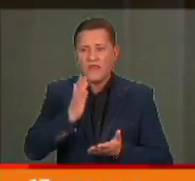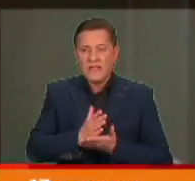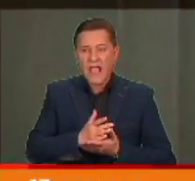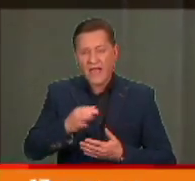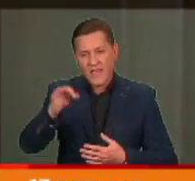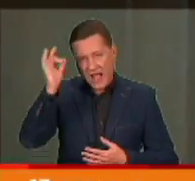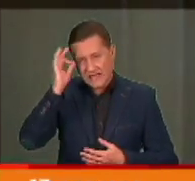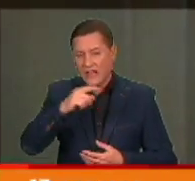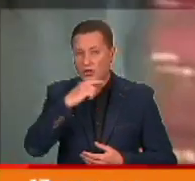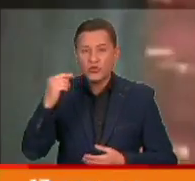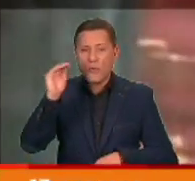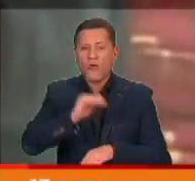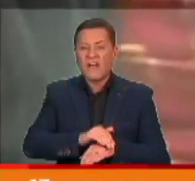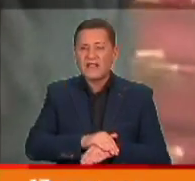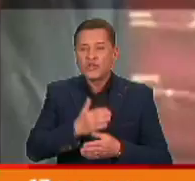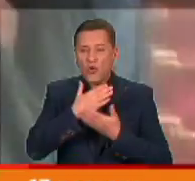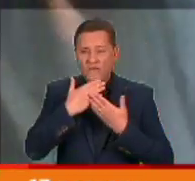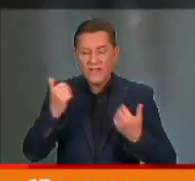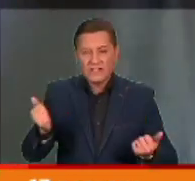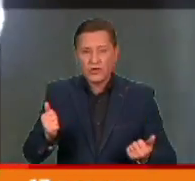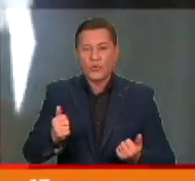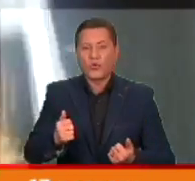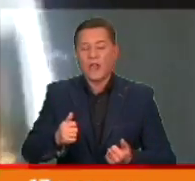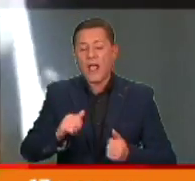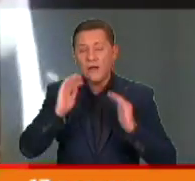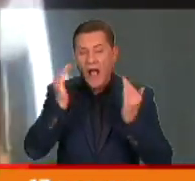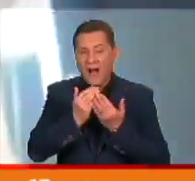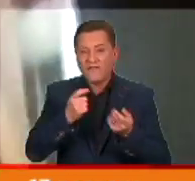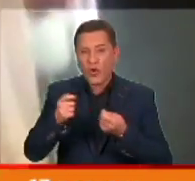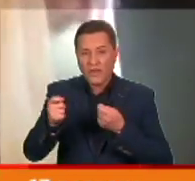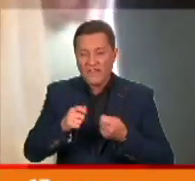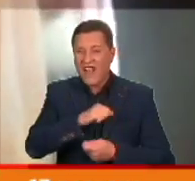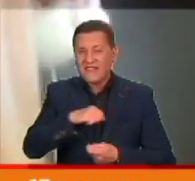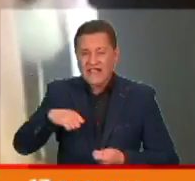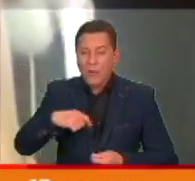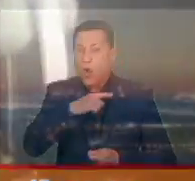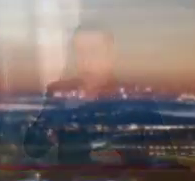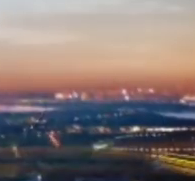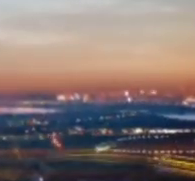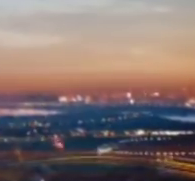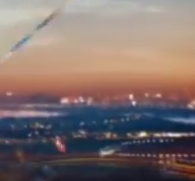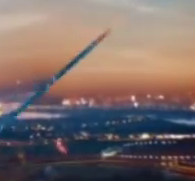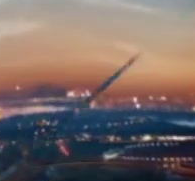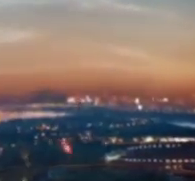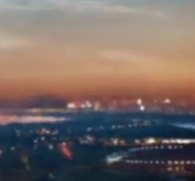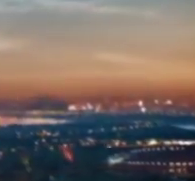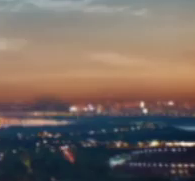нагадали росіянам про фактичну відсутність Томасу про автокефалію в самої Російської православної церкви.